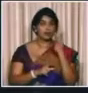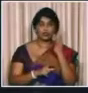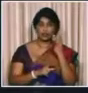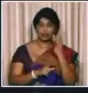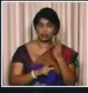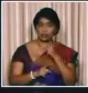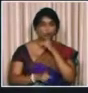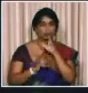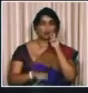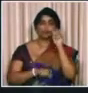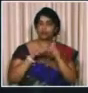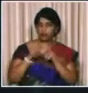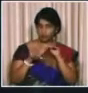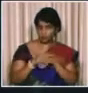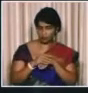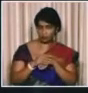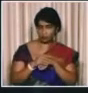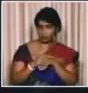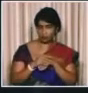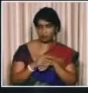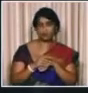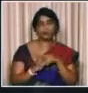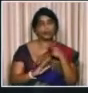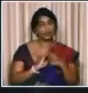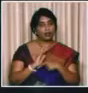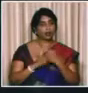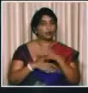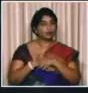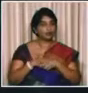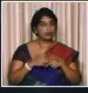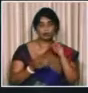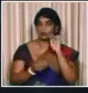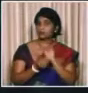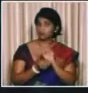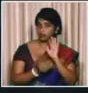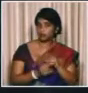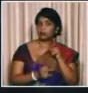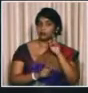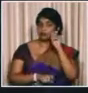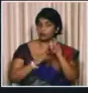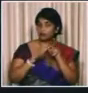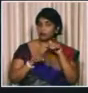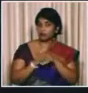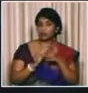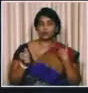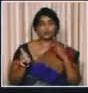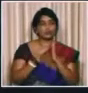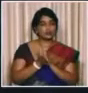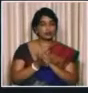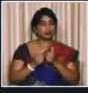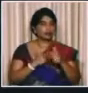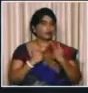අදහන කතා කරන ජනතාව තුළ රට ජාතික ආරක්ෂාව රඳා පවතින්නේ එම ජන කණ්ඩායම් අතර සමගිය නිර්මාණය